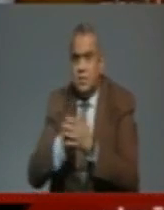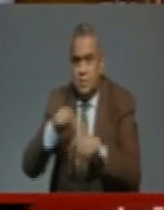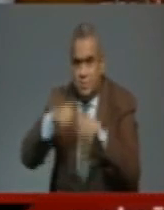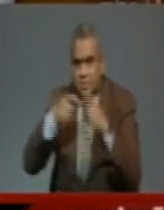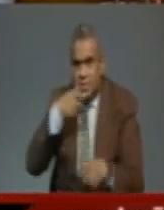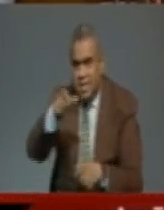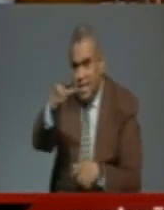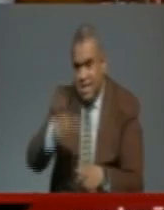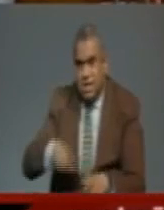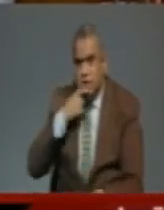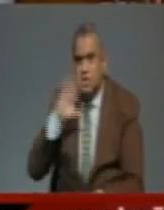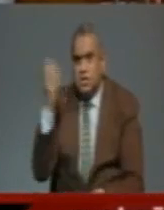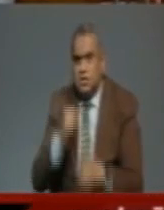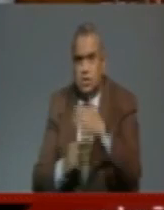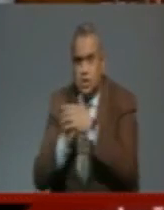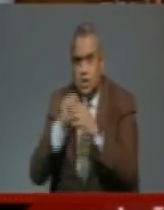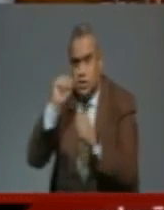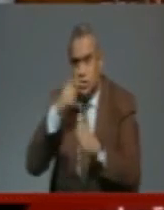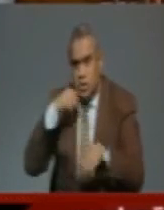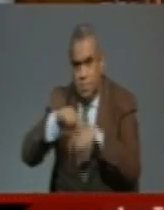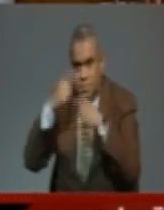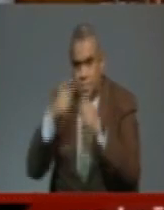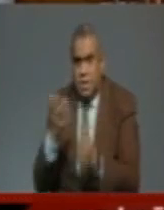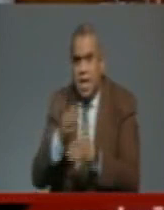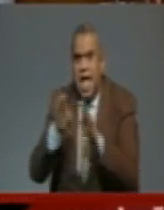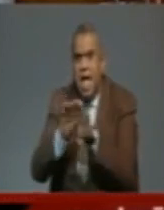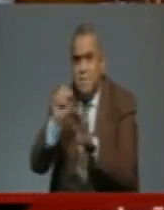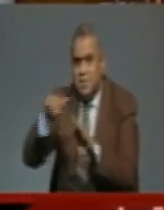دلوقتي، وده شكل الحاجز الغربي.